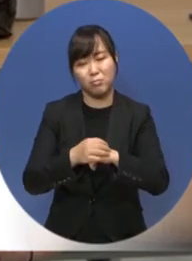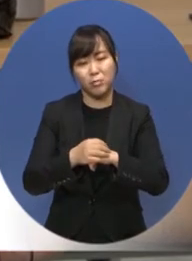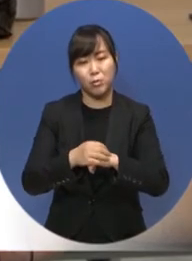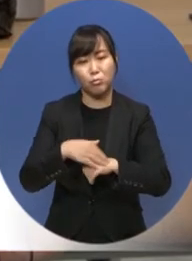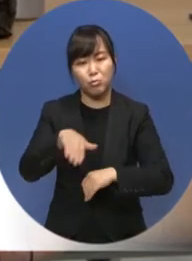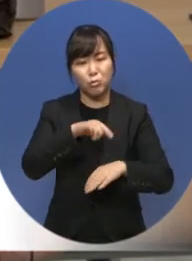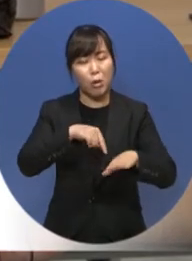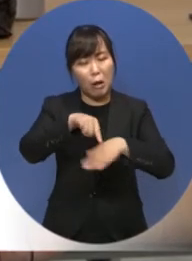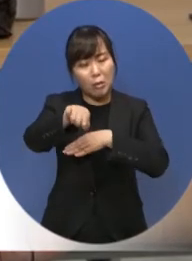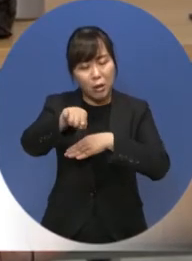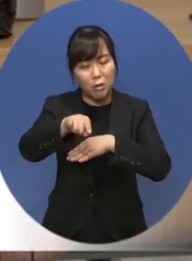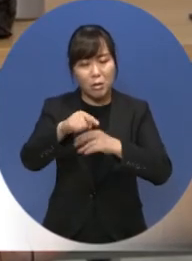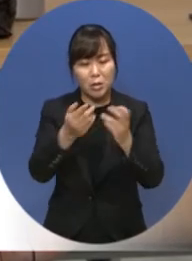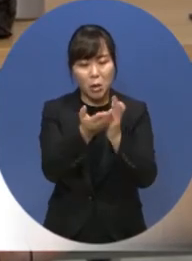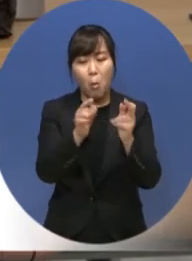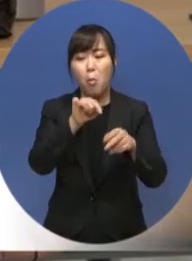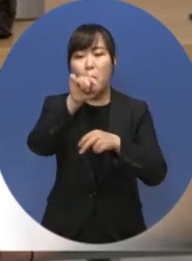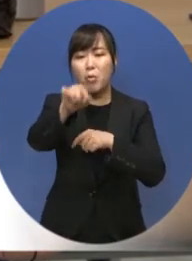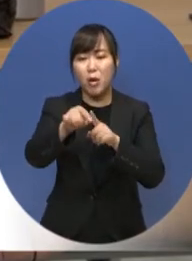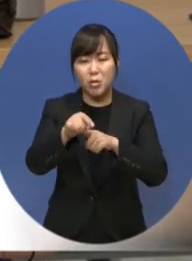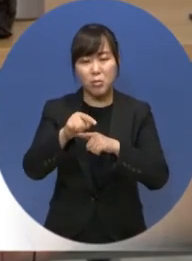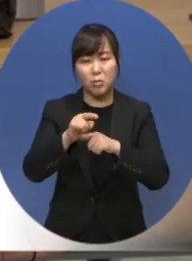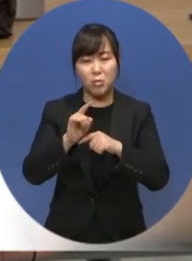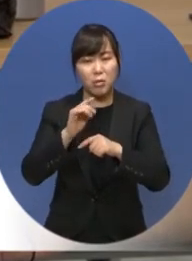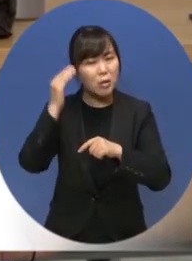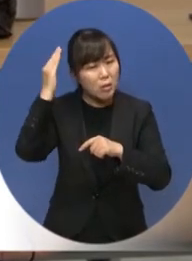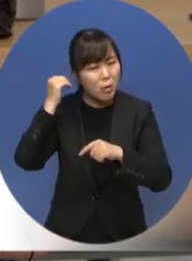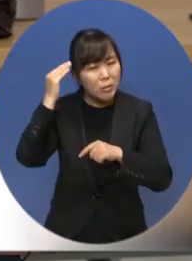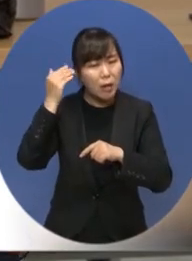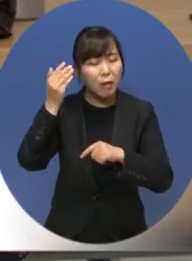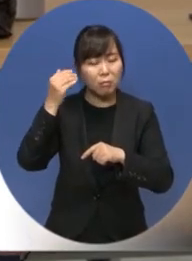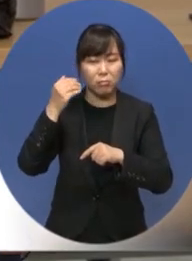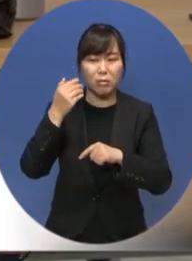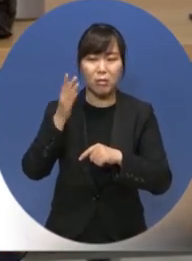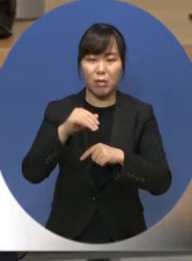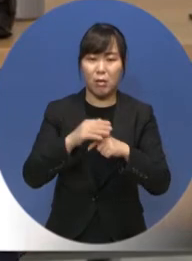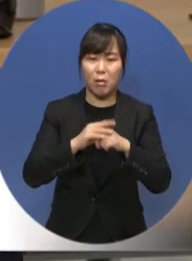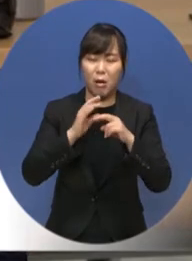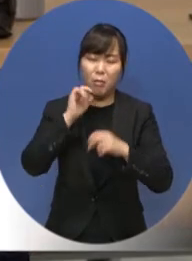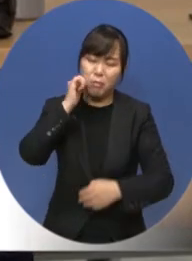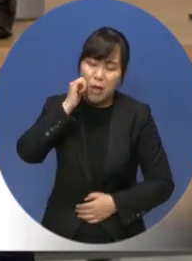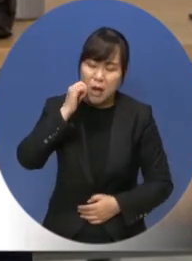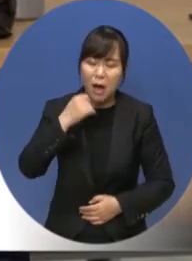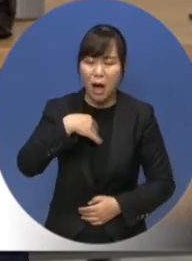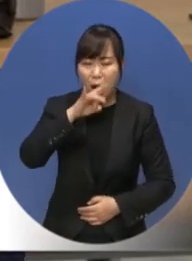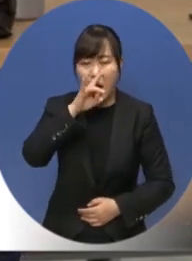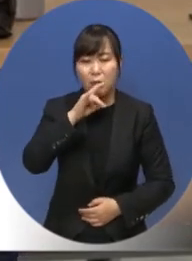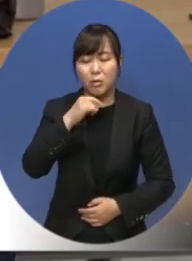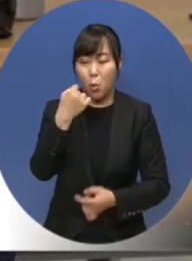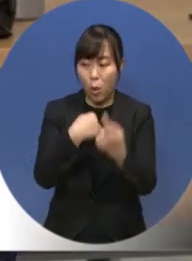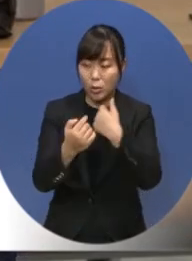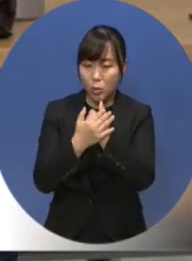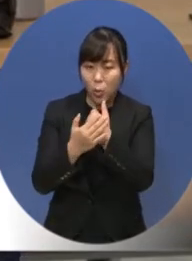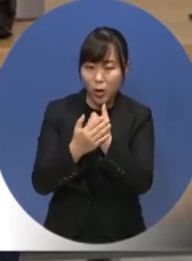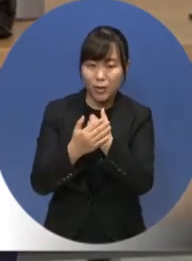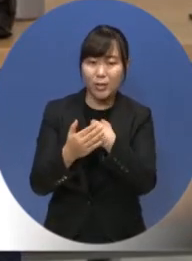이제 머리도 해야 하고 염색도 해야 하고 근데 그런 거 못하니까 오셔갖고 이렇게 염색해 주시고